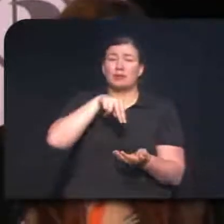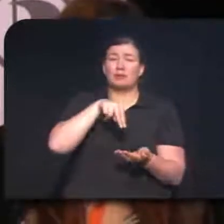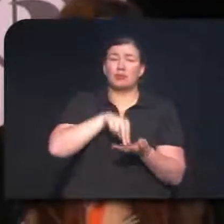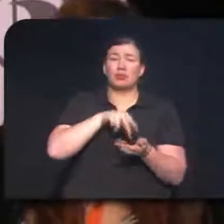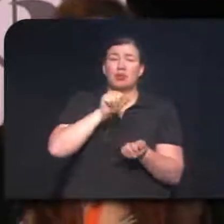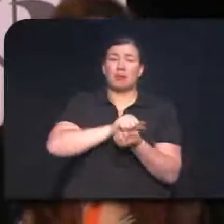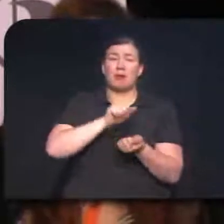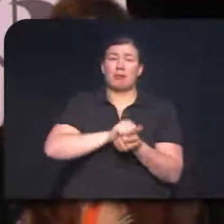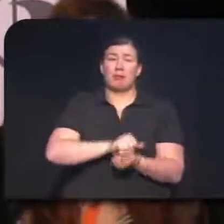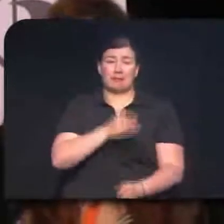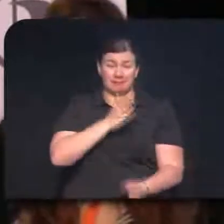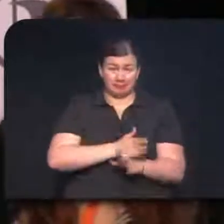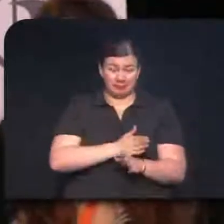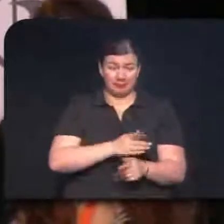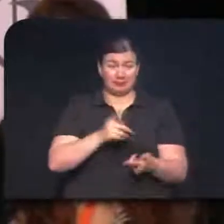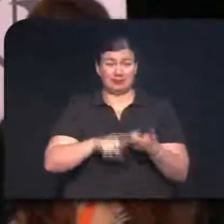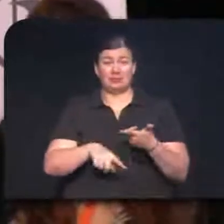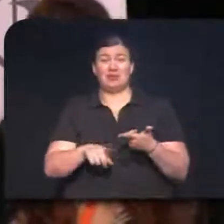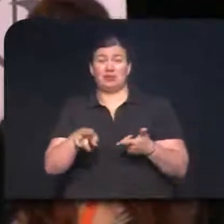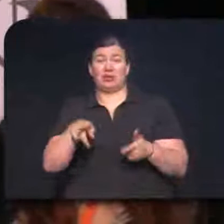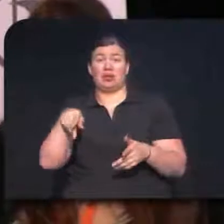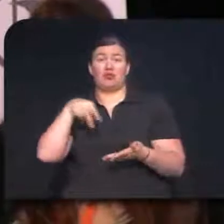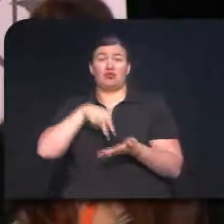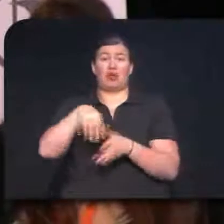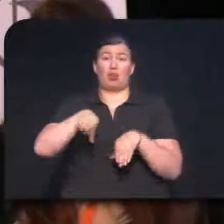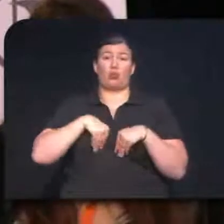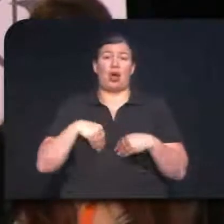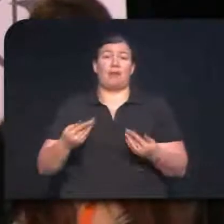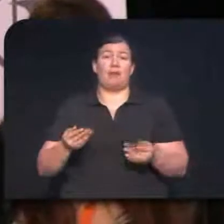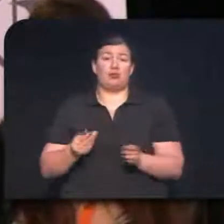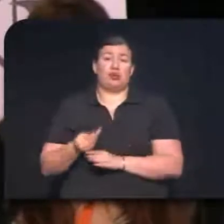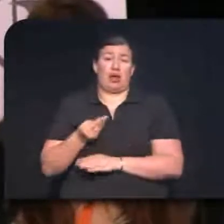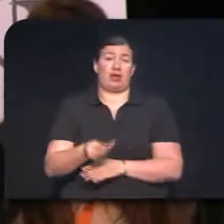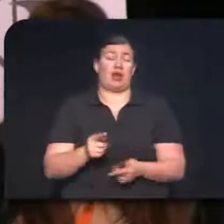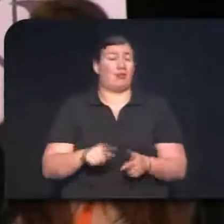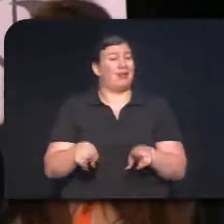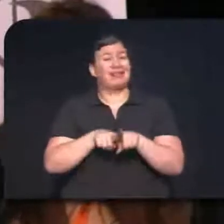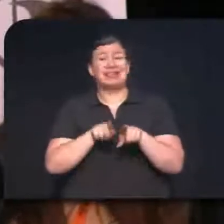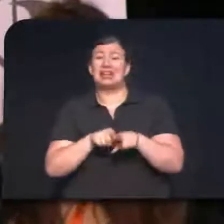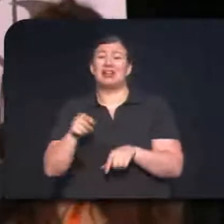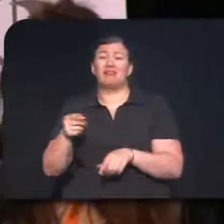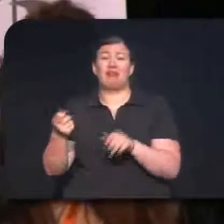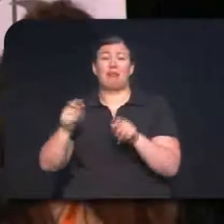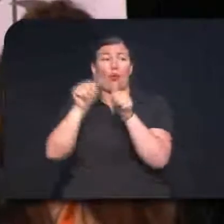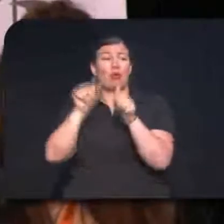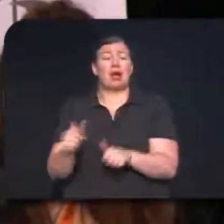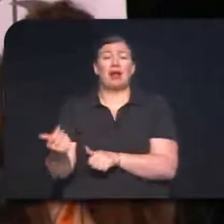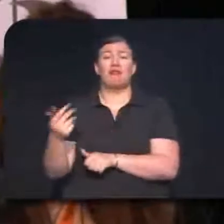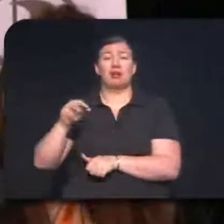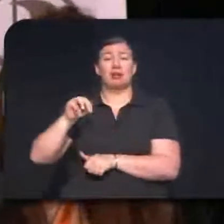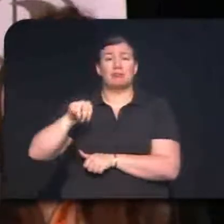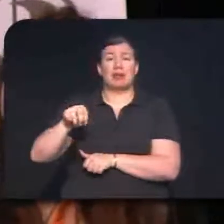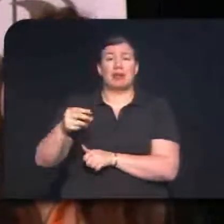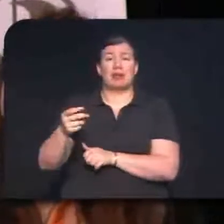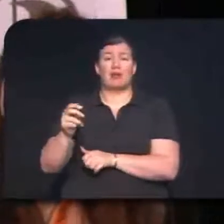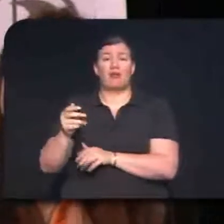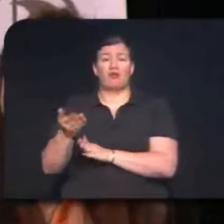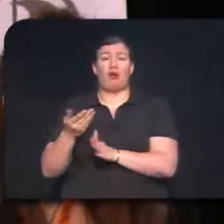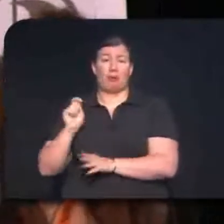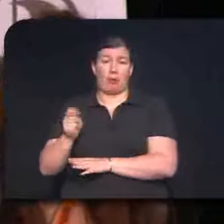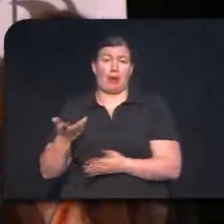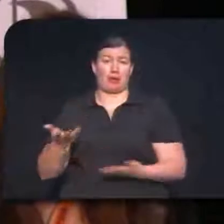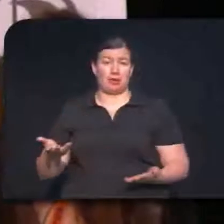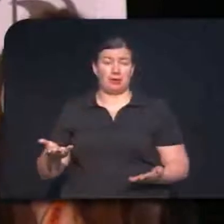so wie es quasi auch schon das Modell aus Mecklenburg-Vorpommern hat der Grund ist echt simpel ich bin der Meinung